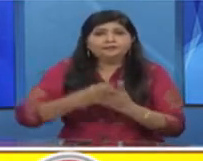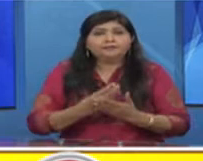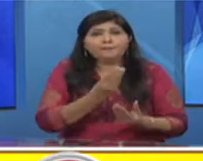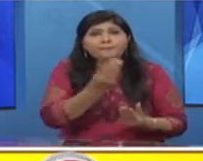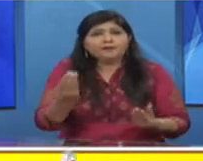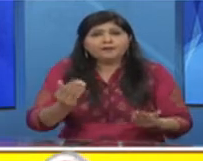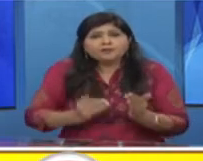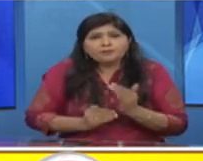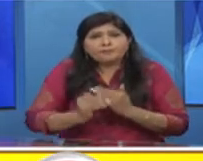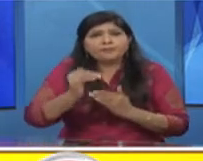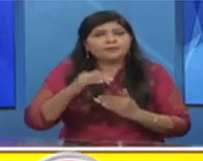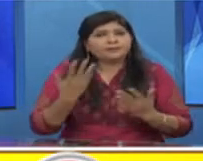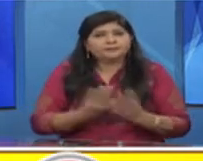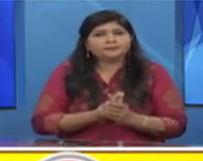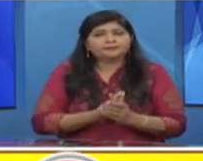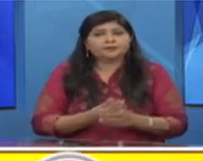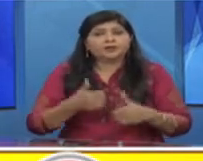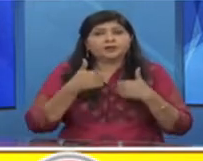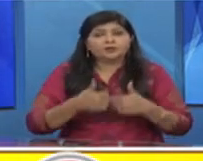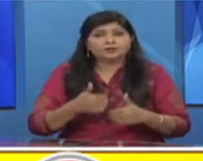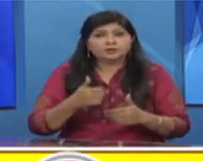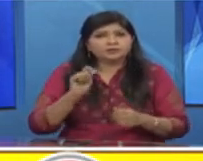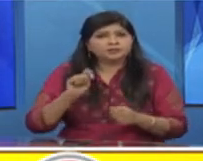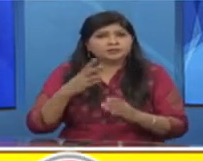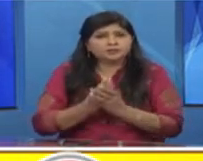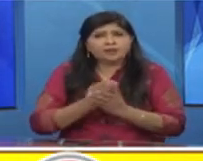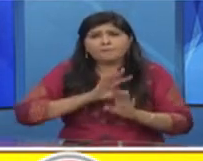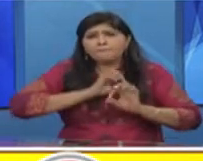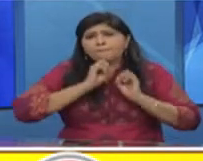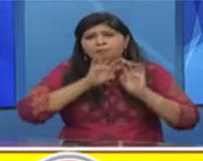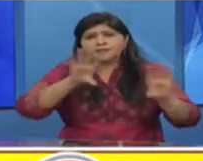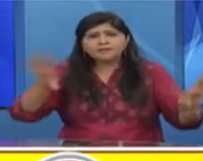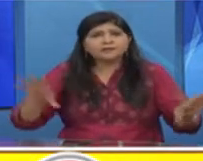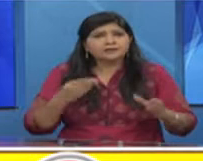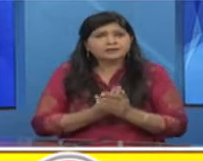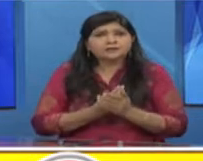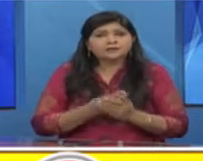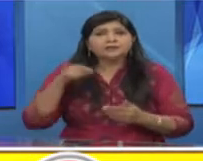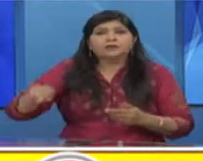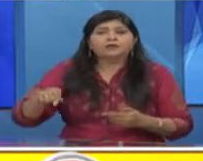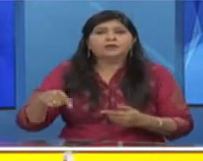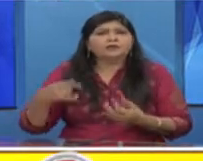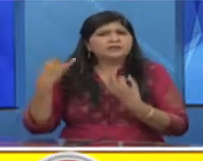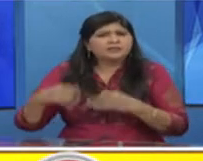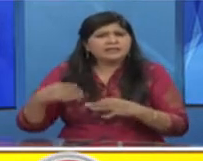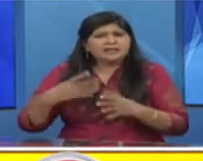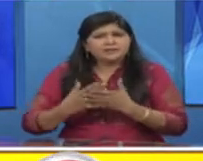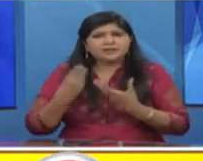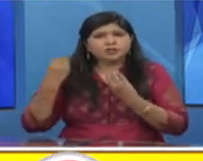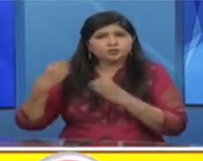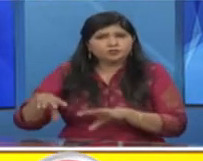को विस्तार दें, पॉजिटिविटी का प्रसार करें और शत्रुता की भावना को